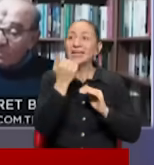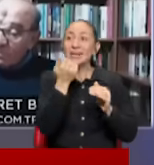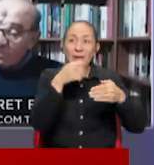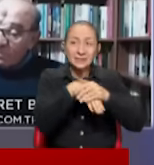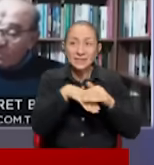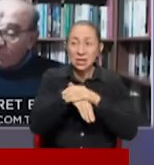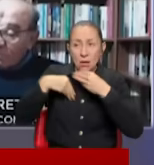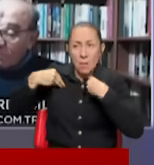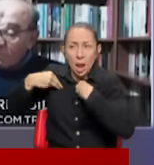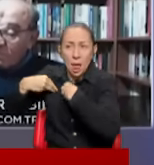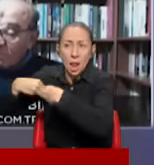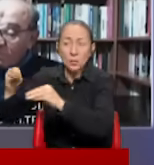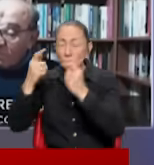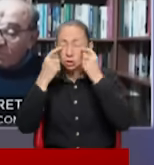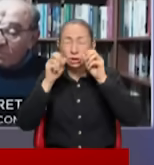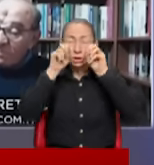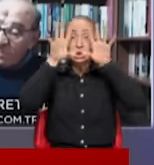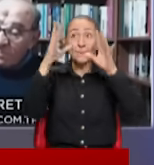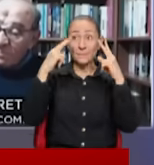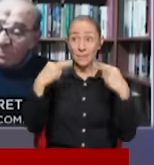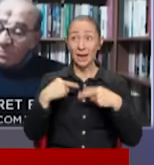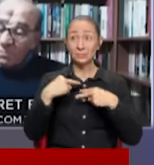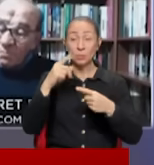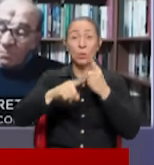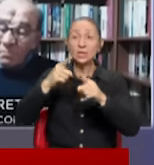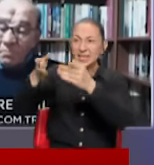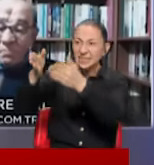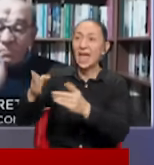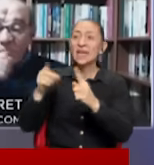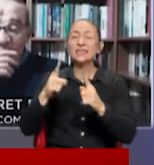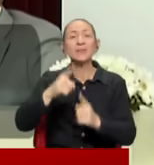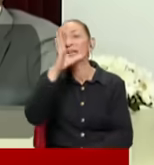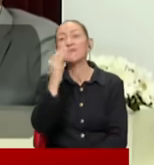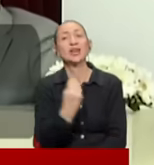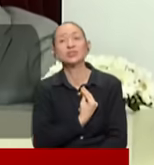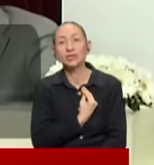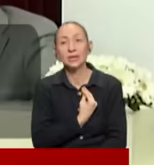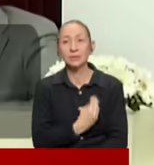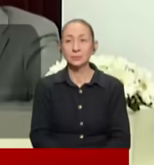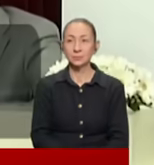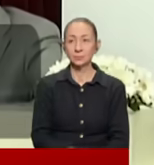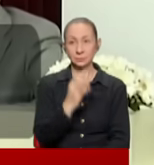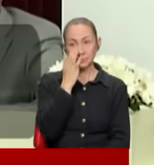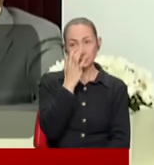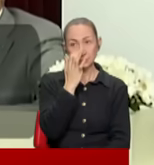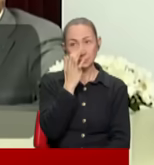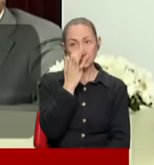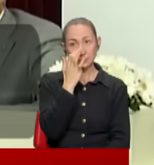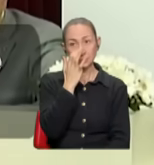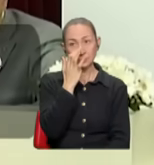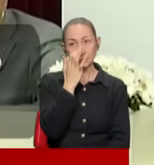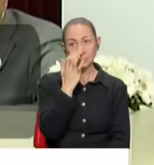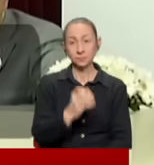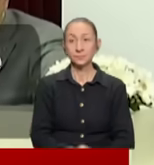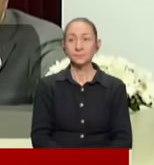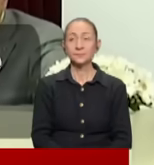akçelerini satıp gözündeki ışıltıya bakar mısınız diyen siyasetçinin hesabını kim verecek? %15'te bankalar kolluyorsunuz. 14.